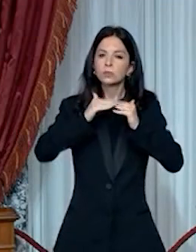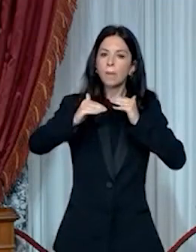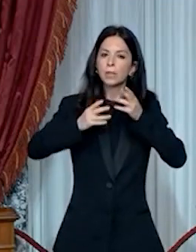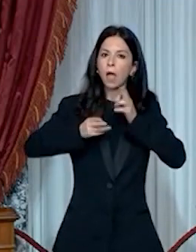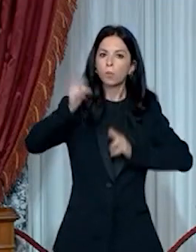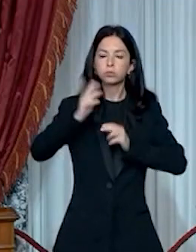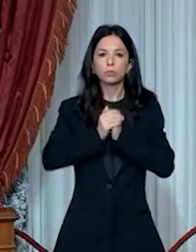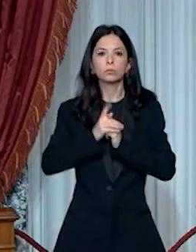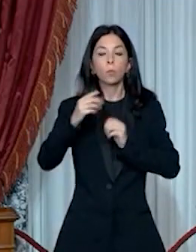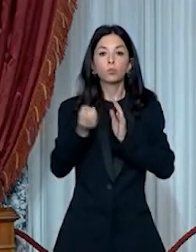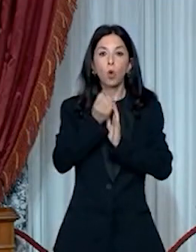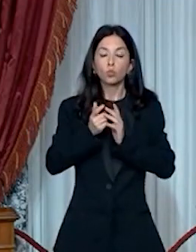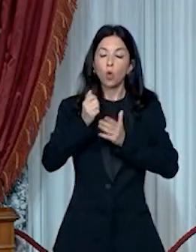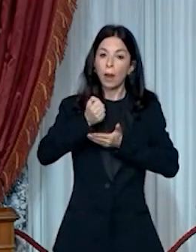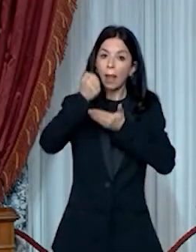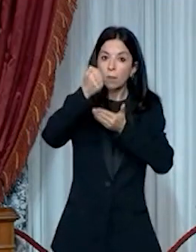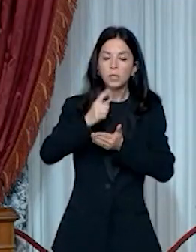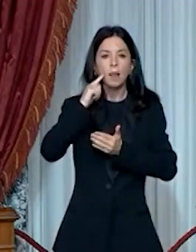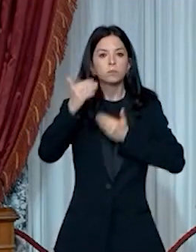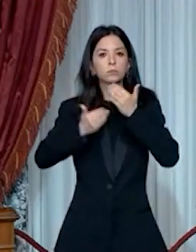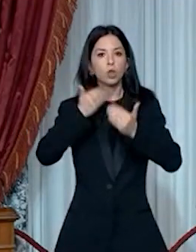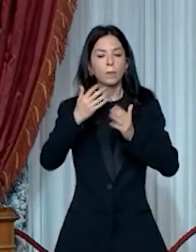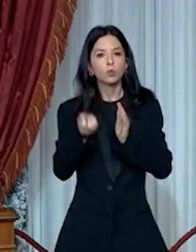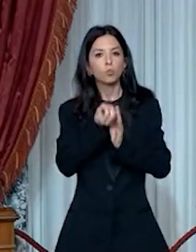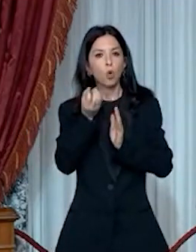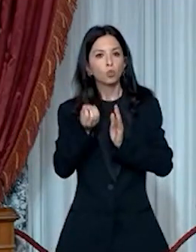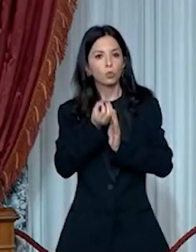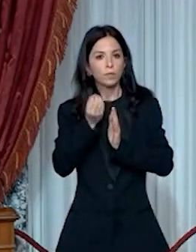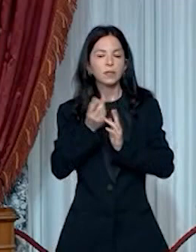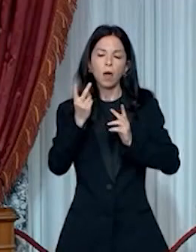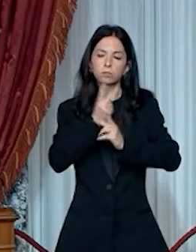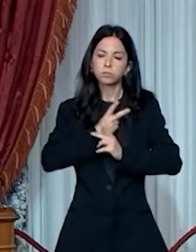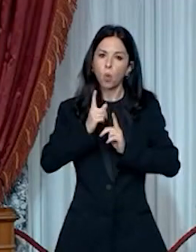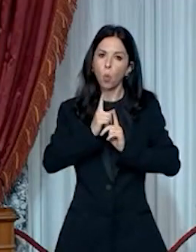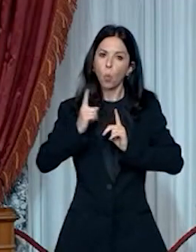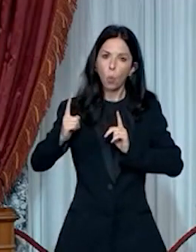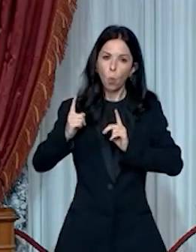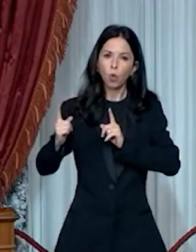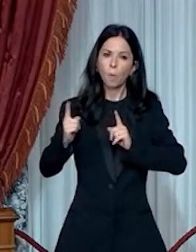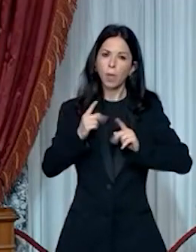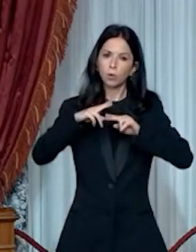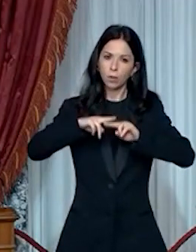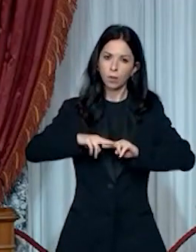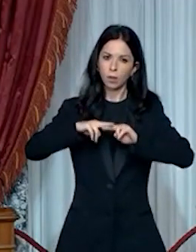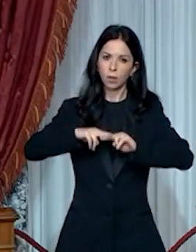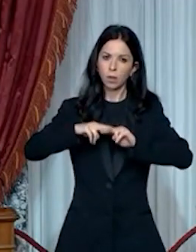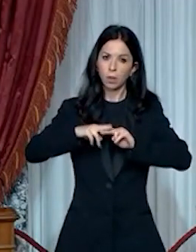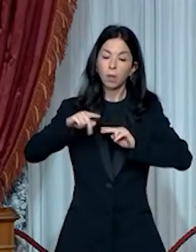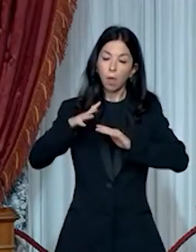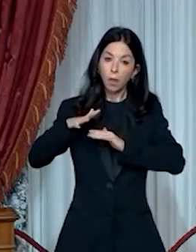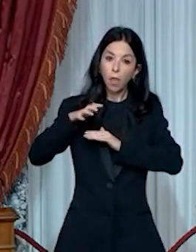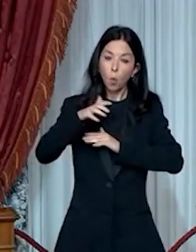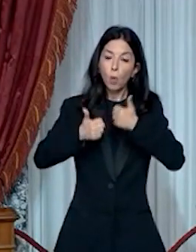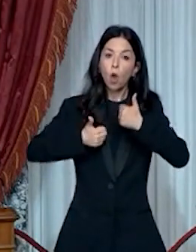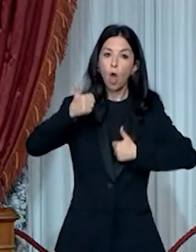dell'accumulazione di capitale, il miglioramento della produttività dopo un lungo periodo di ristagno, il recupero della